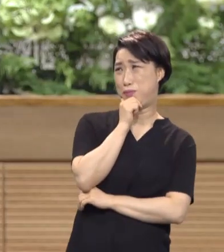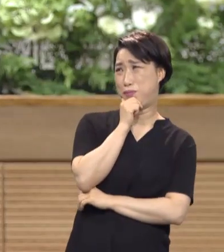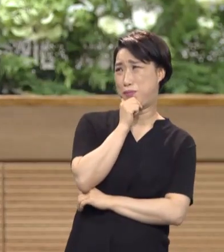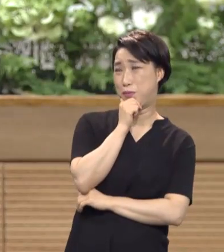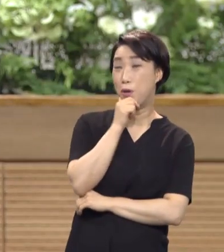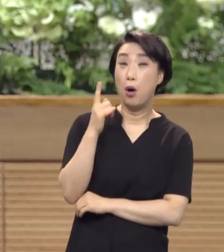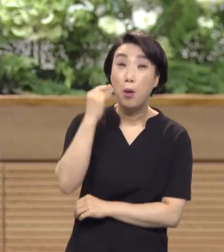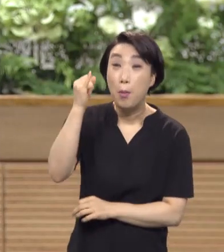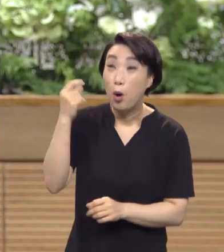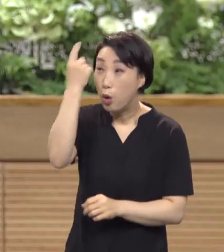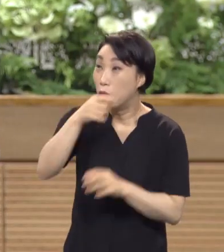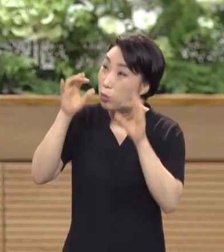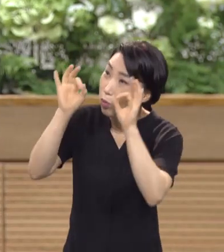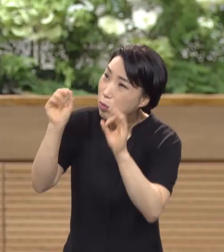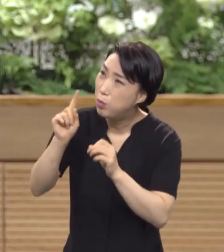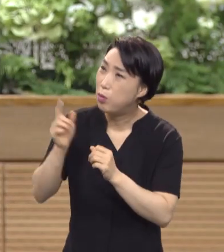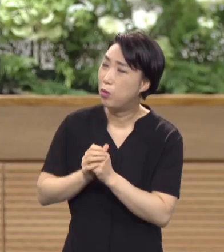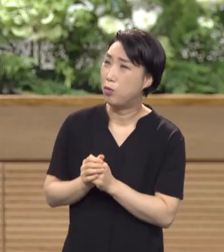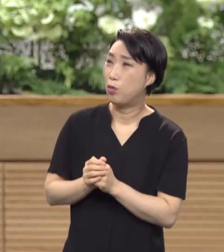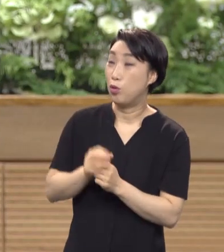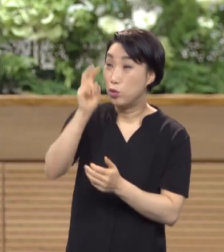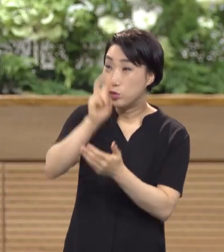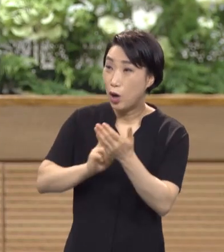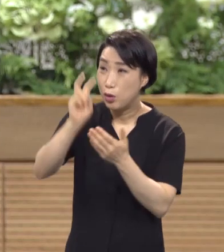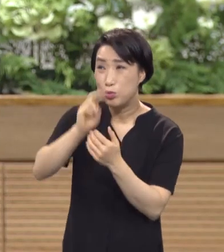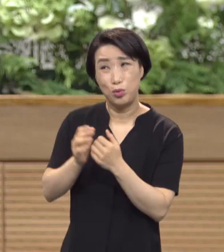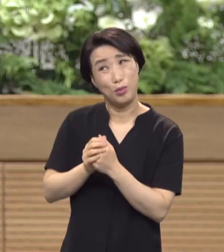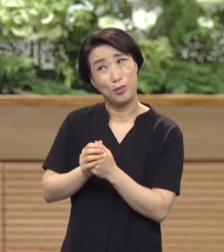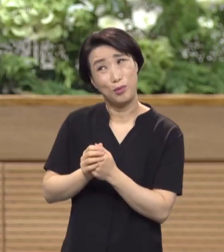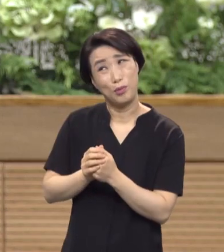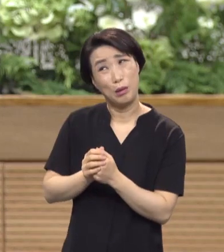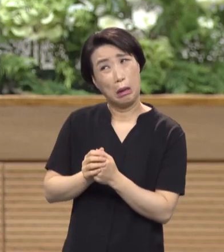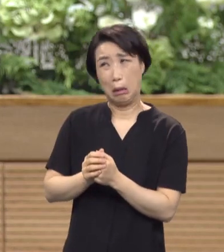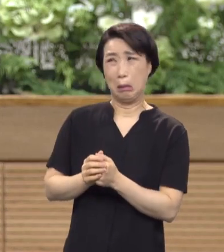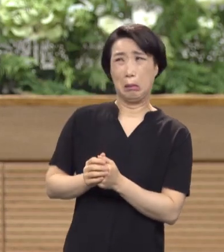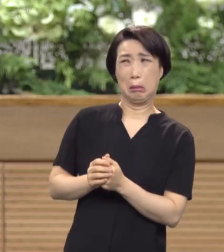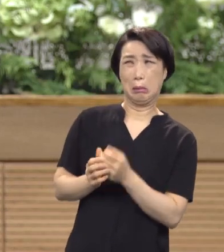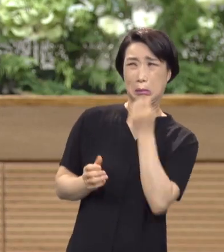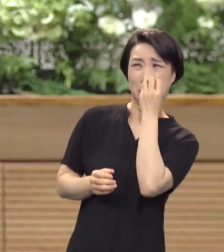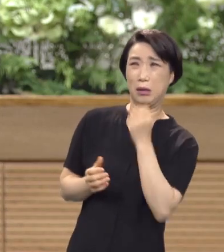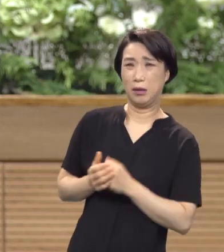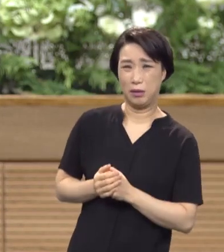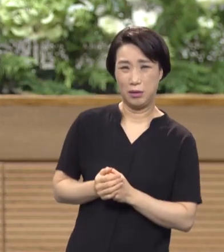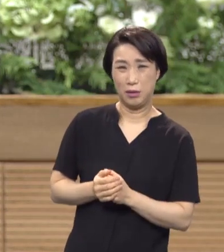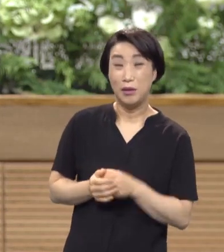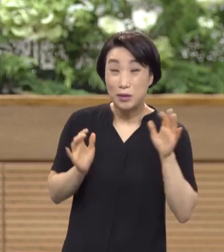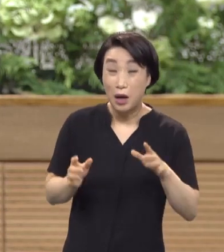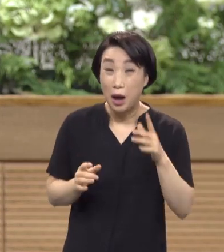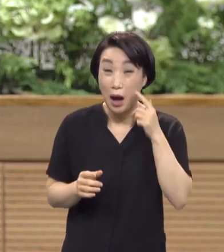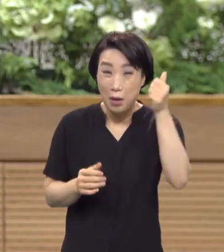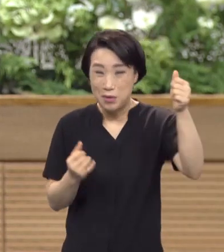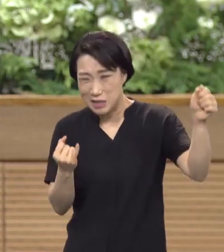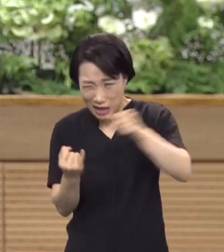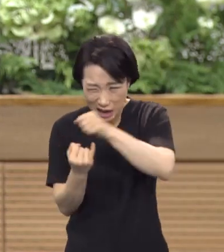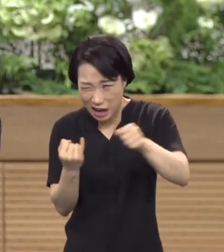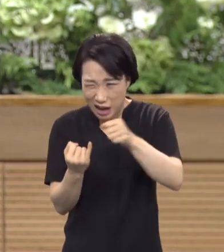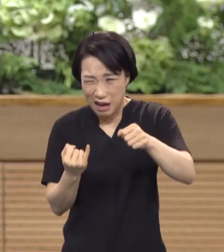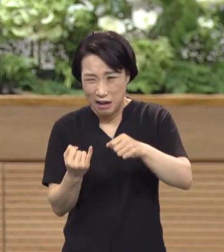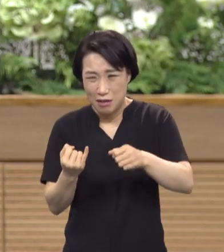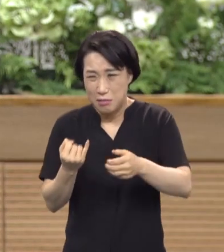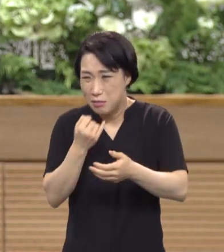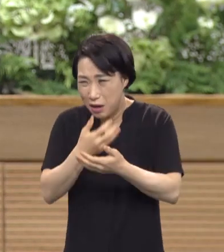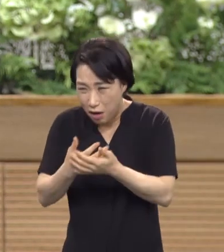엄마 얼굴을 보면 찬송할 수 있는 얼굴이요. 실컷 그렇게 고통당하고